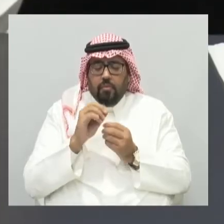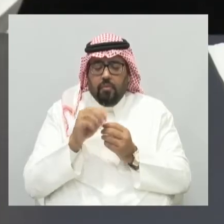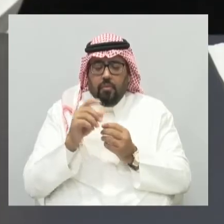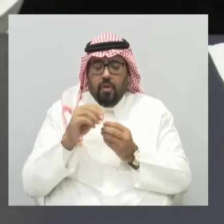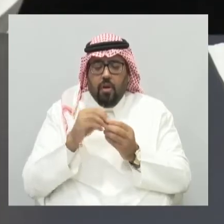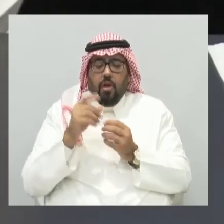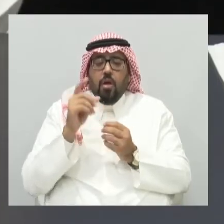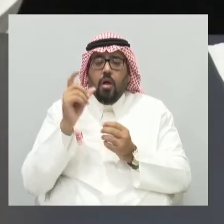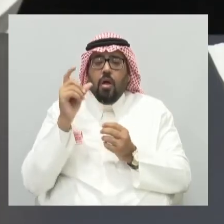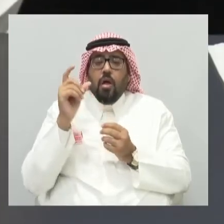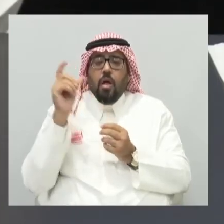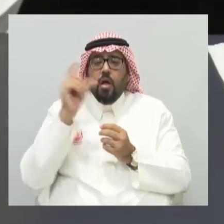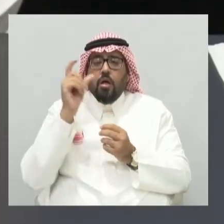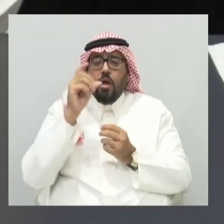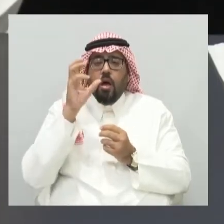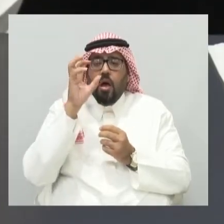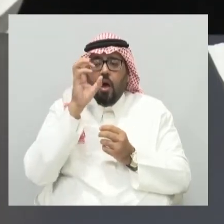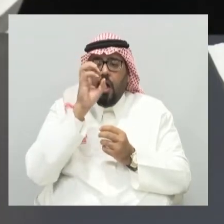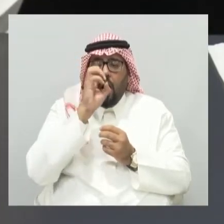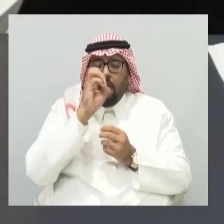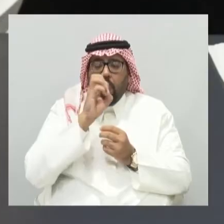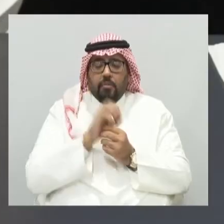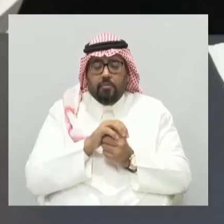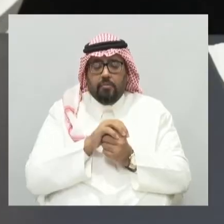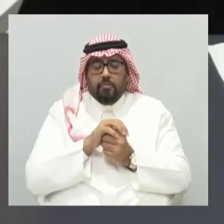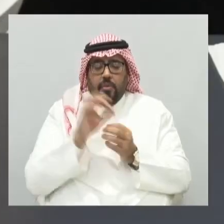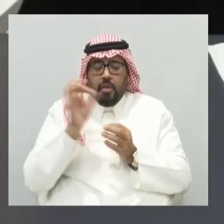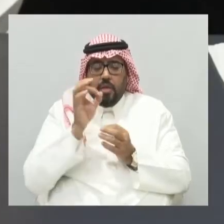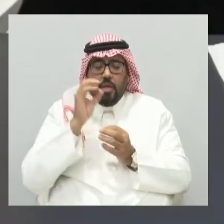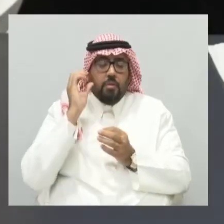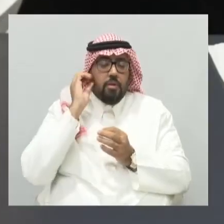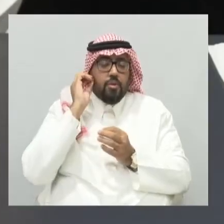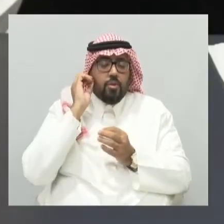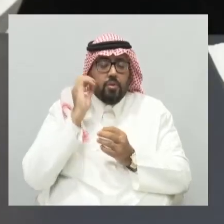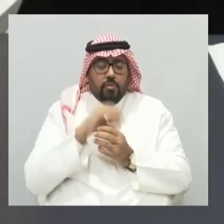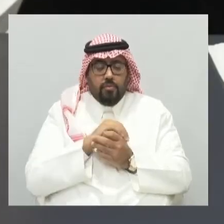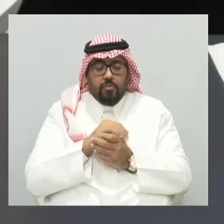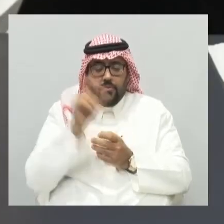ازرق غامق طيب مالي للاسود